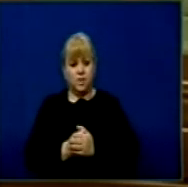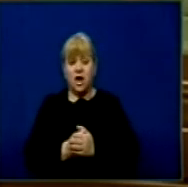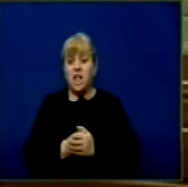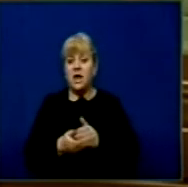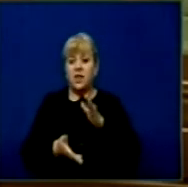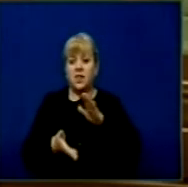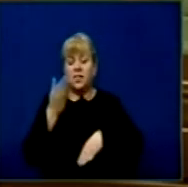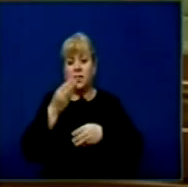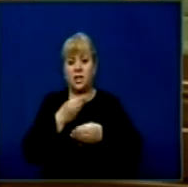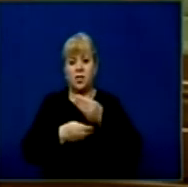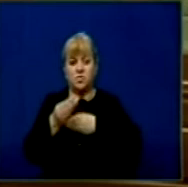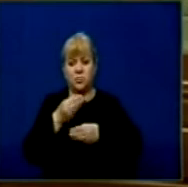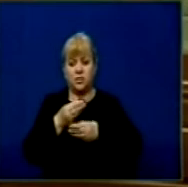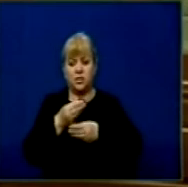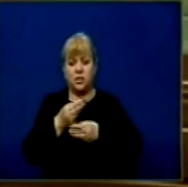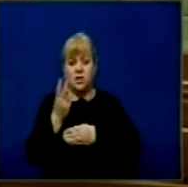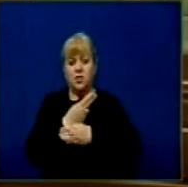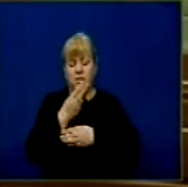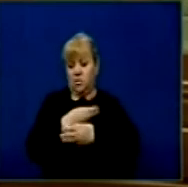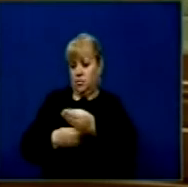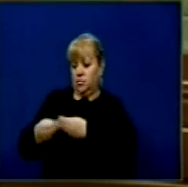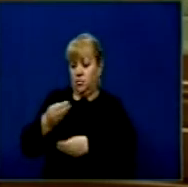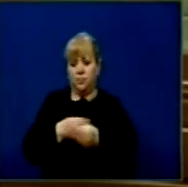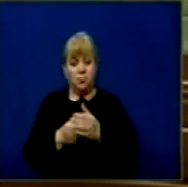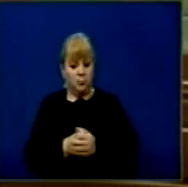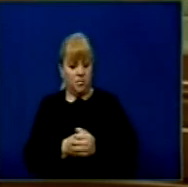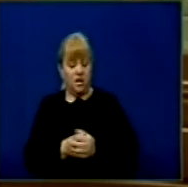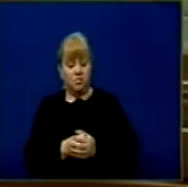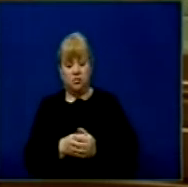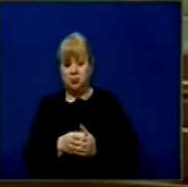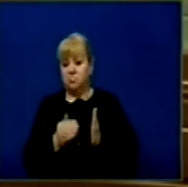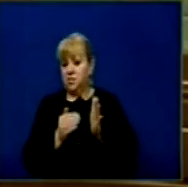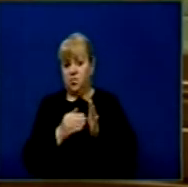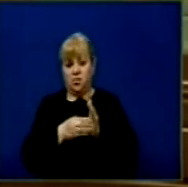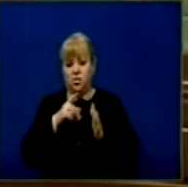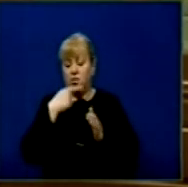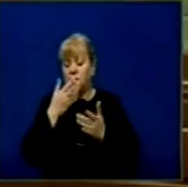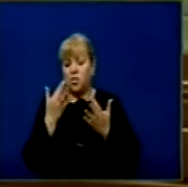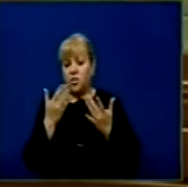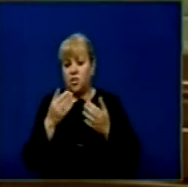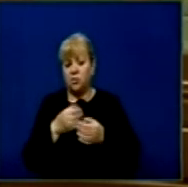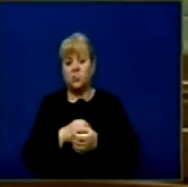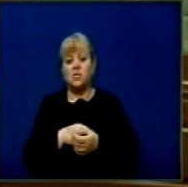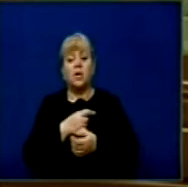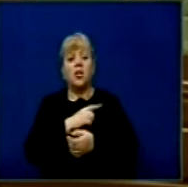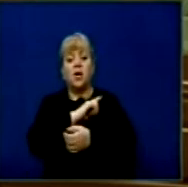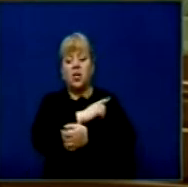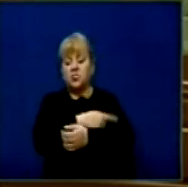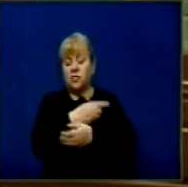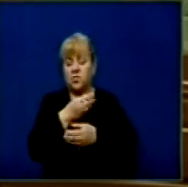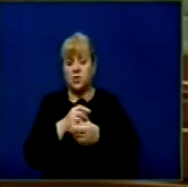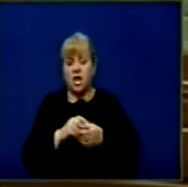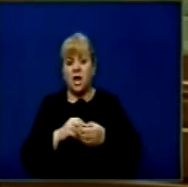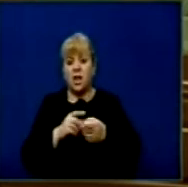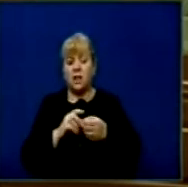rritet përmes investimeve publike. Tash nuk kam nevojë fare me fojë këtu për qëndrueshmërinë e kësaj rritje, për shkak se të gjithë e dimë që kjo është e paqëndrueshme pa edhe